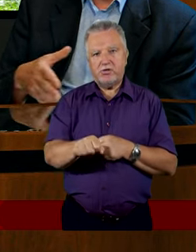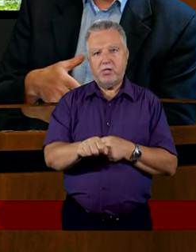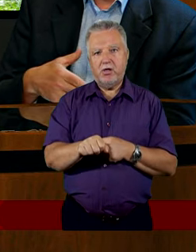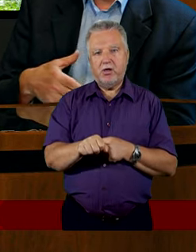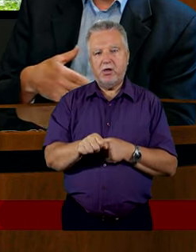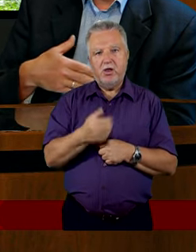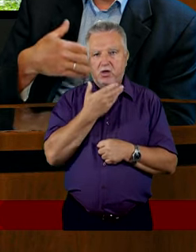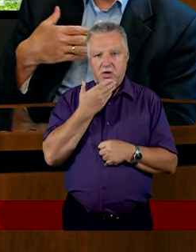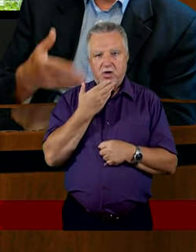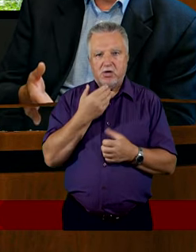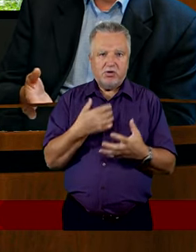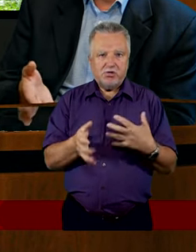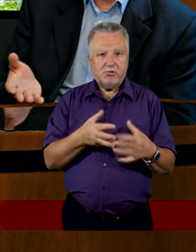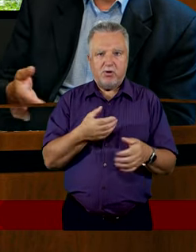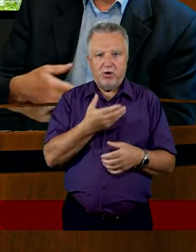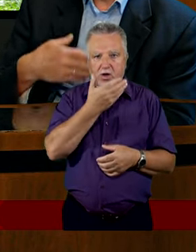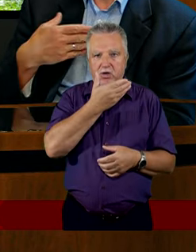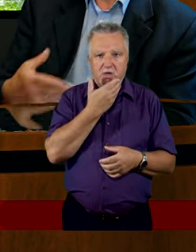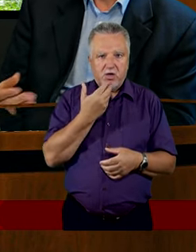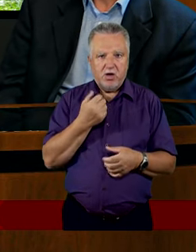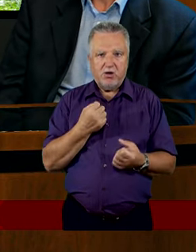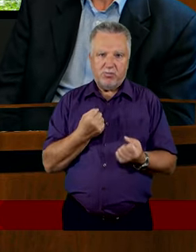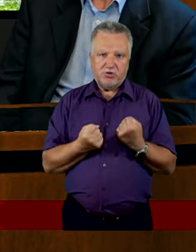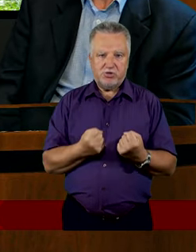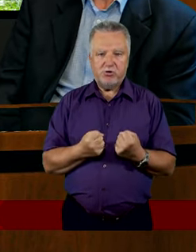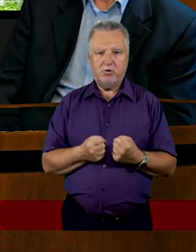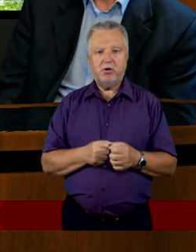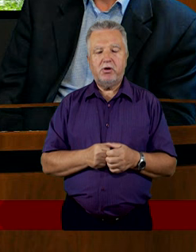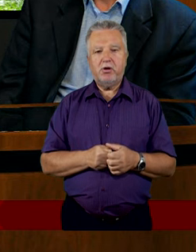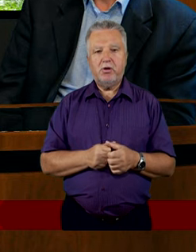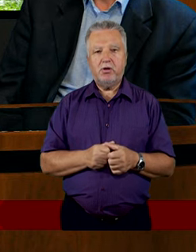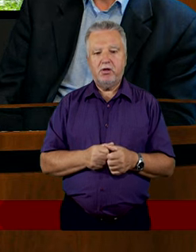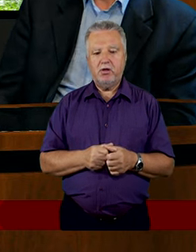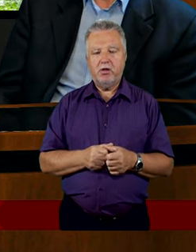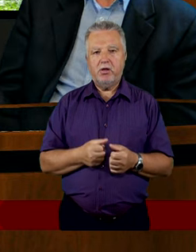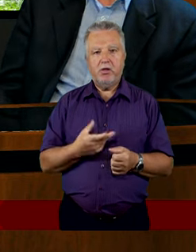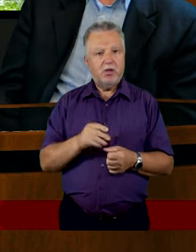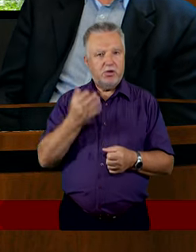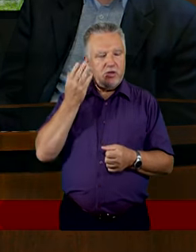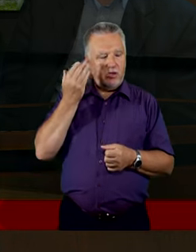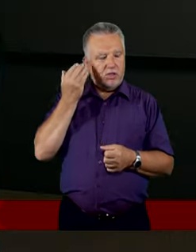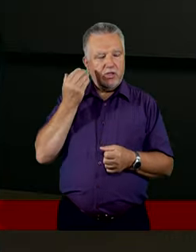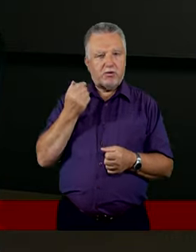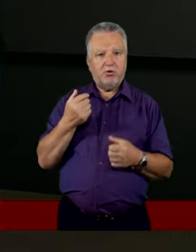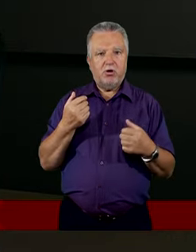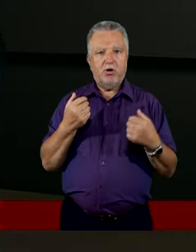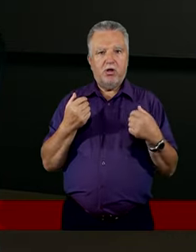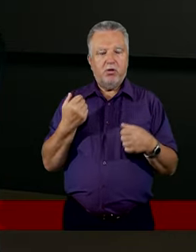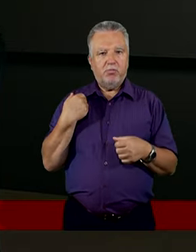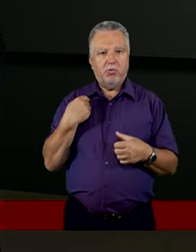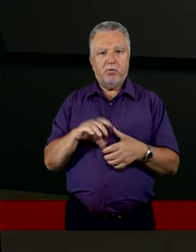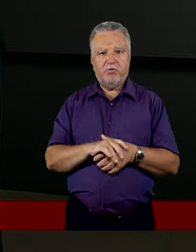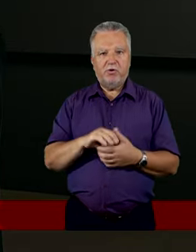jest, nie ma takiej siły przebicia. Mhm. Niedawno byłem w pewnym